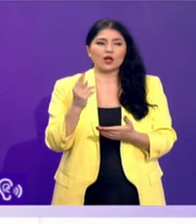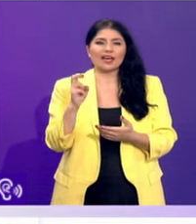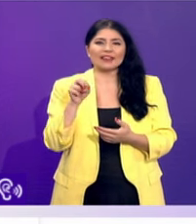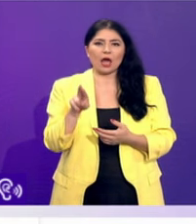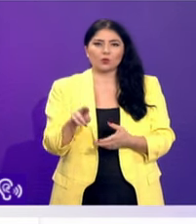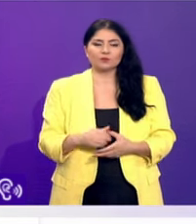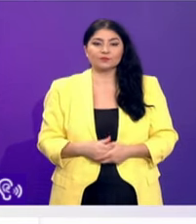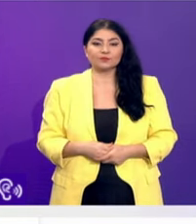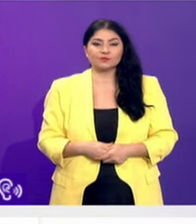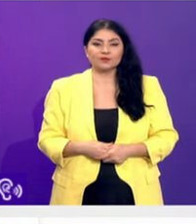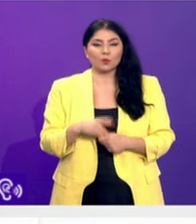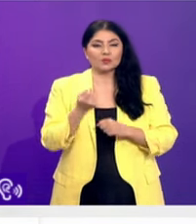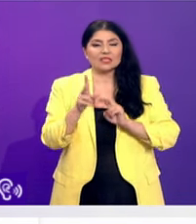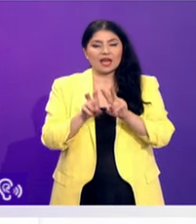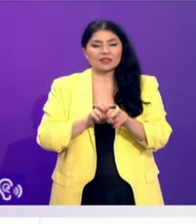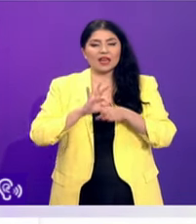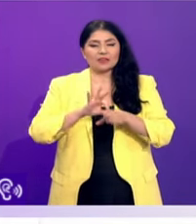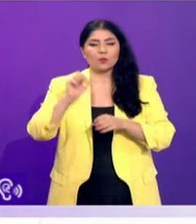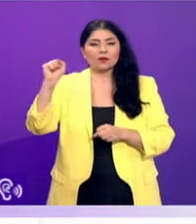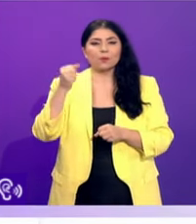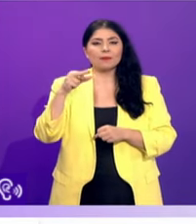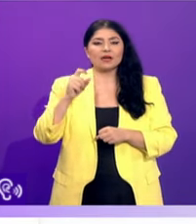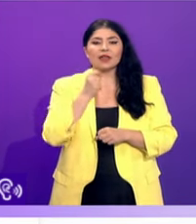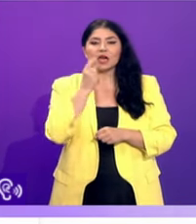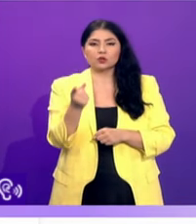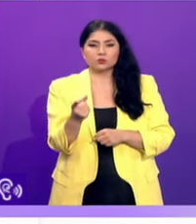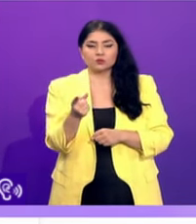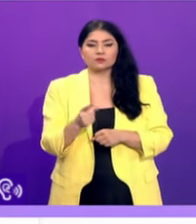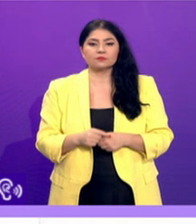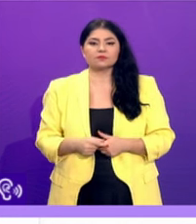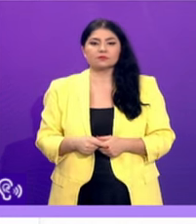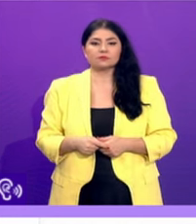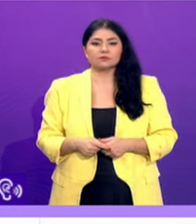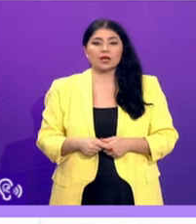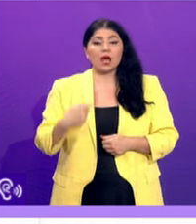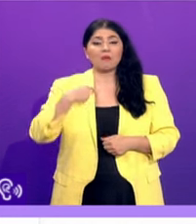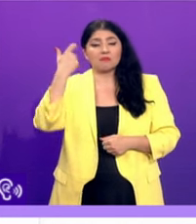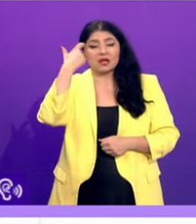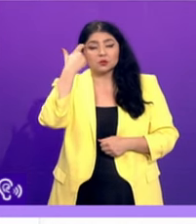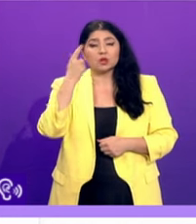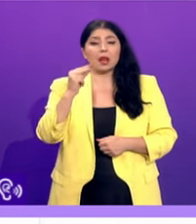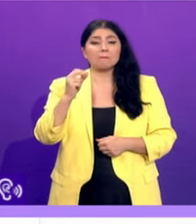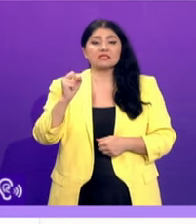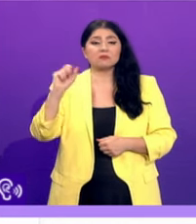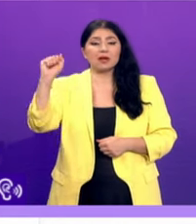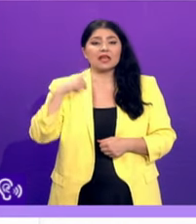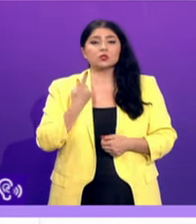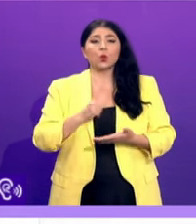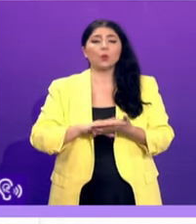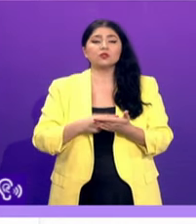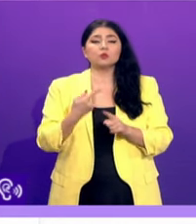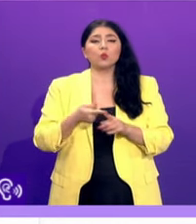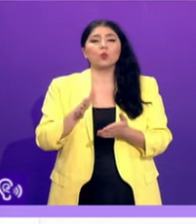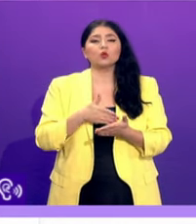auzit puțin mai devreme și pe liderul PNL că i-a răspuns, citez din Florin Roman: am crezut că la PSD iese cu mici și cu